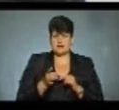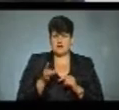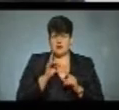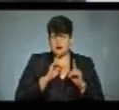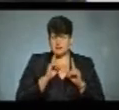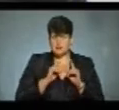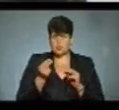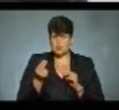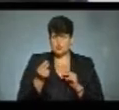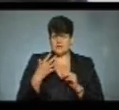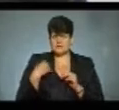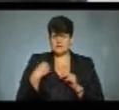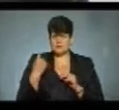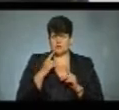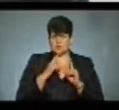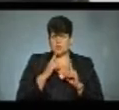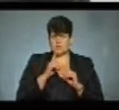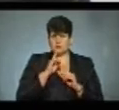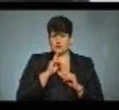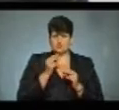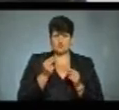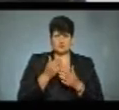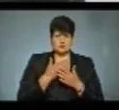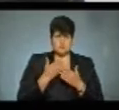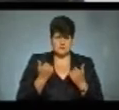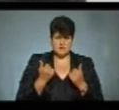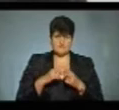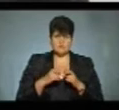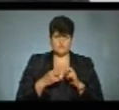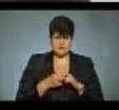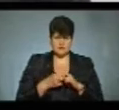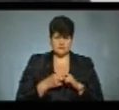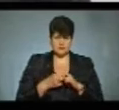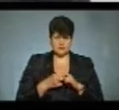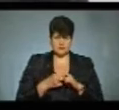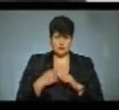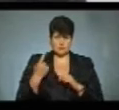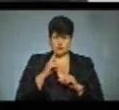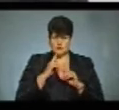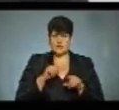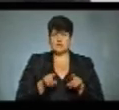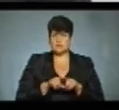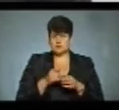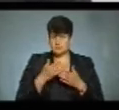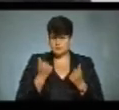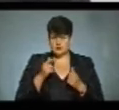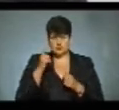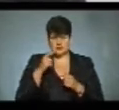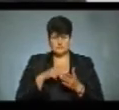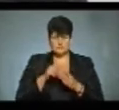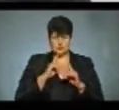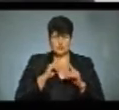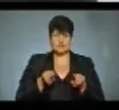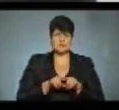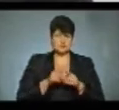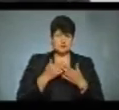кошти Львівської обласної ради. Поки що немає, тільки рішення Івано-Франківської обласної ради теж немає, Чортківської міської ради теж